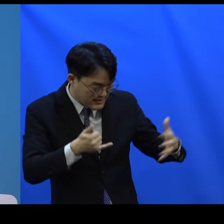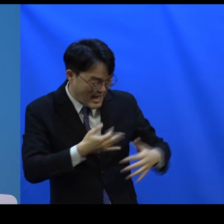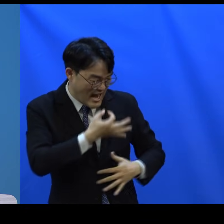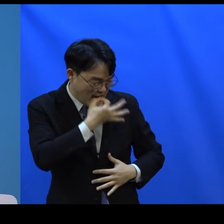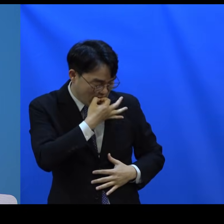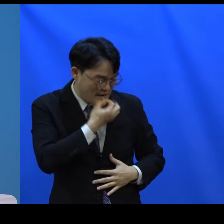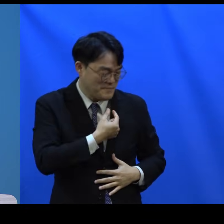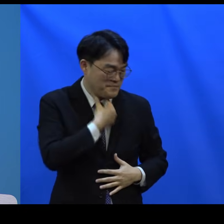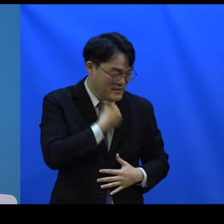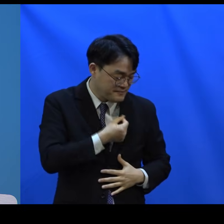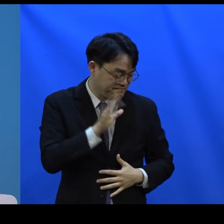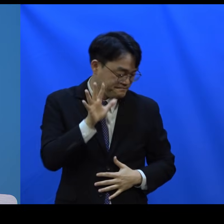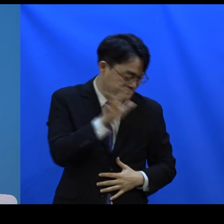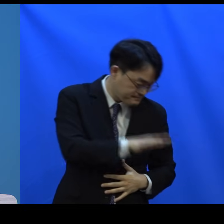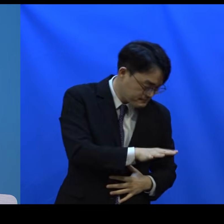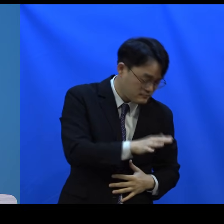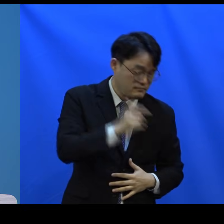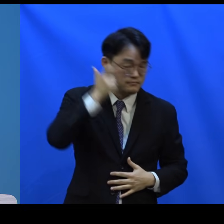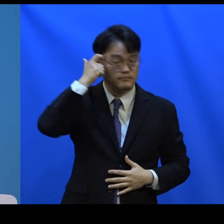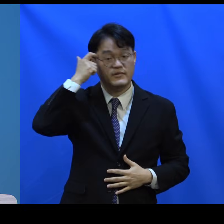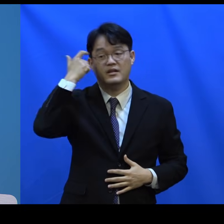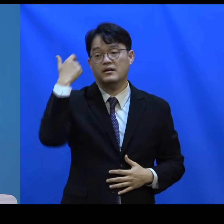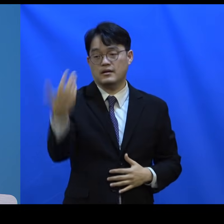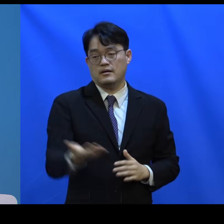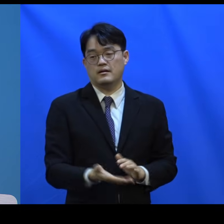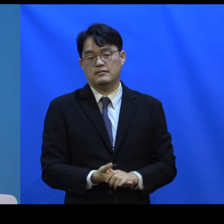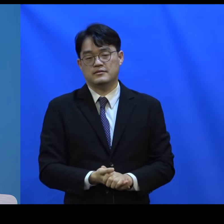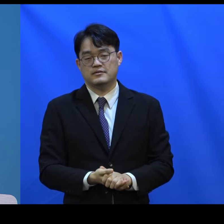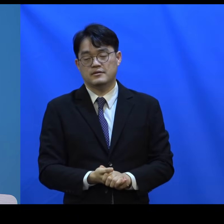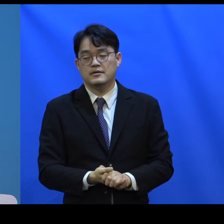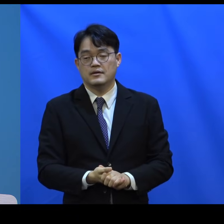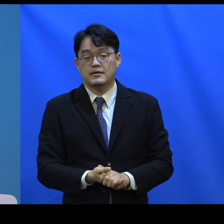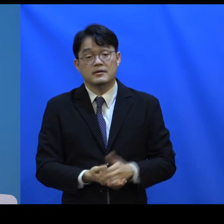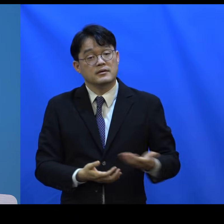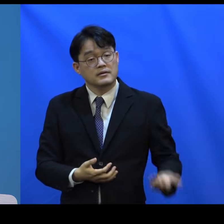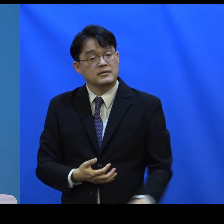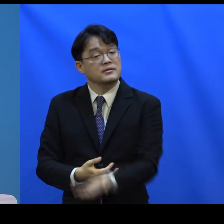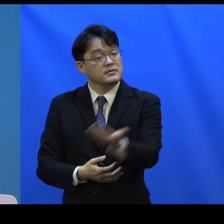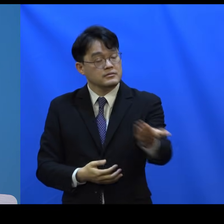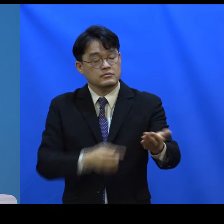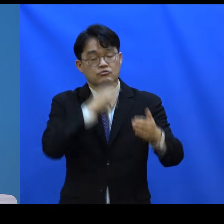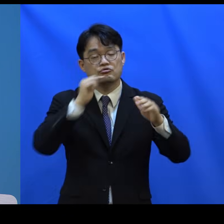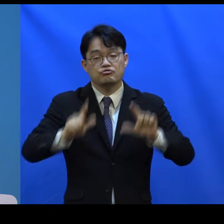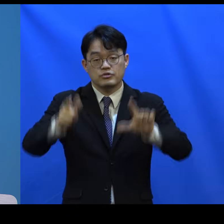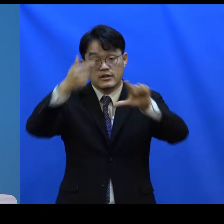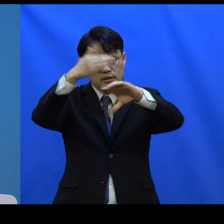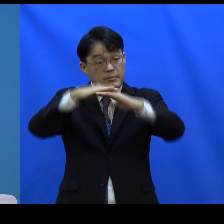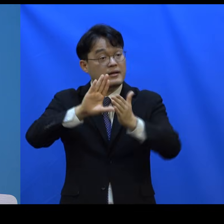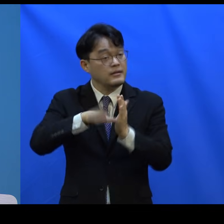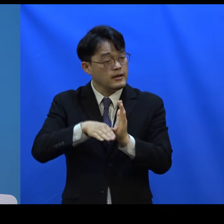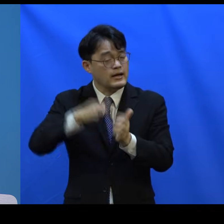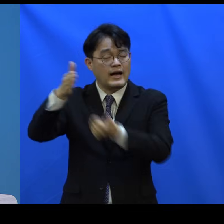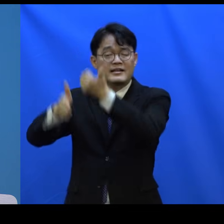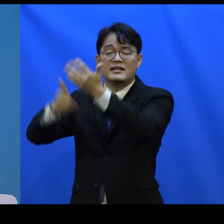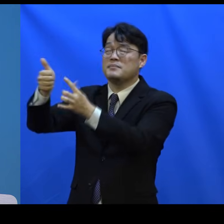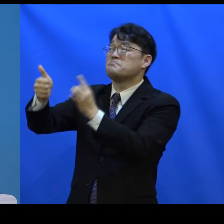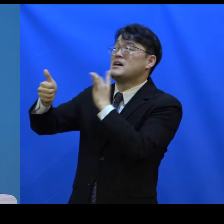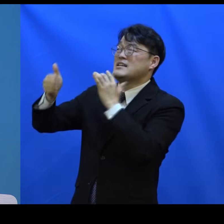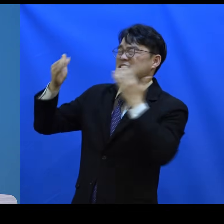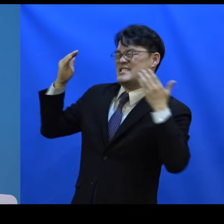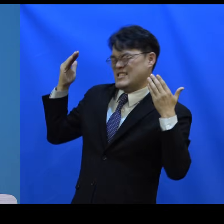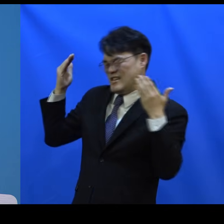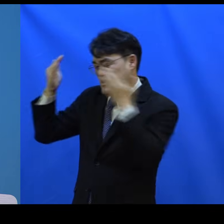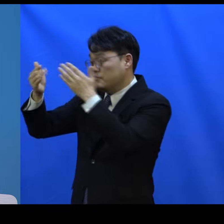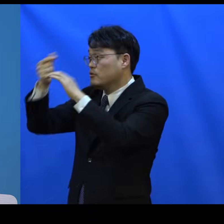여러분 이 예배에서 여러분이 하나님을 사랑하고 전심으로 사랑하는 것을 표현해 내셔야 돼요. 아니면 언제